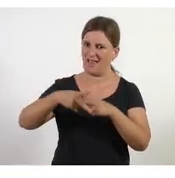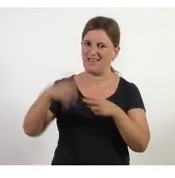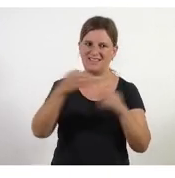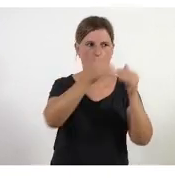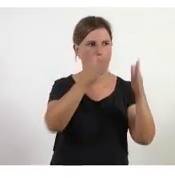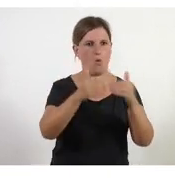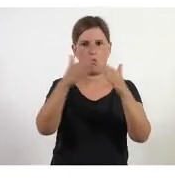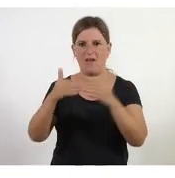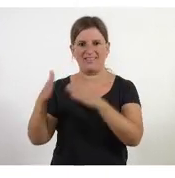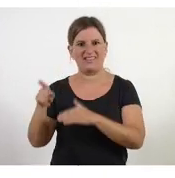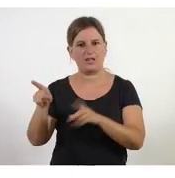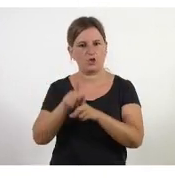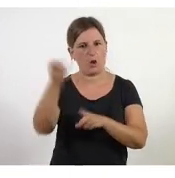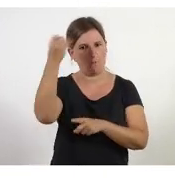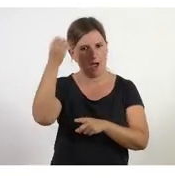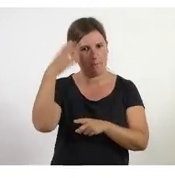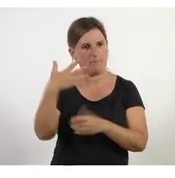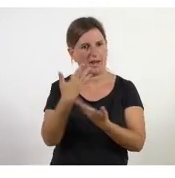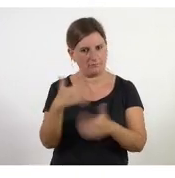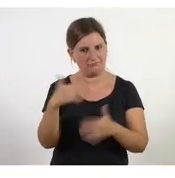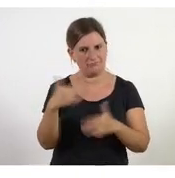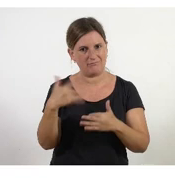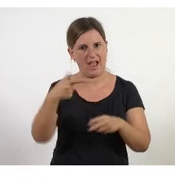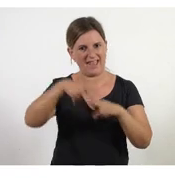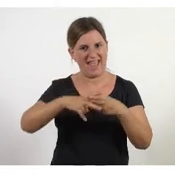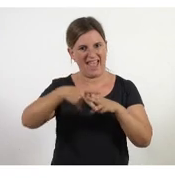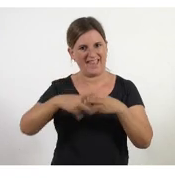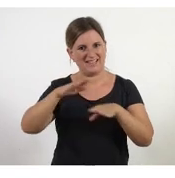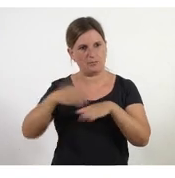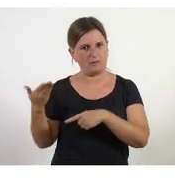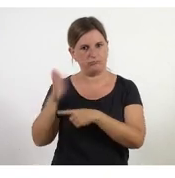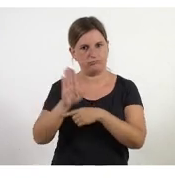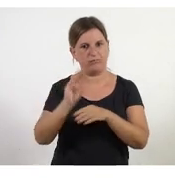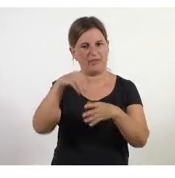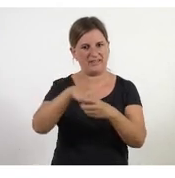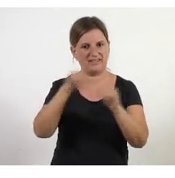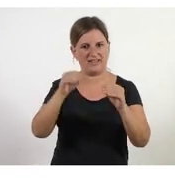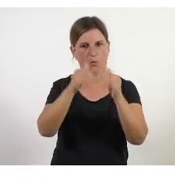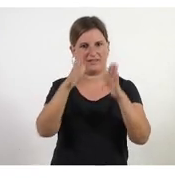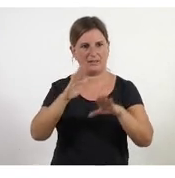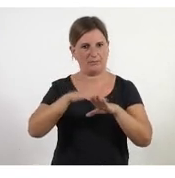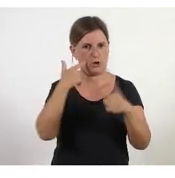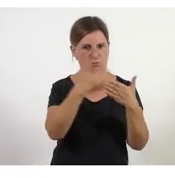après molt i que tenen una bona llista d'eines per implementar a la seva entitat i testejar i provar.